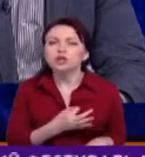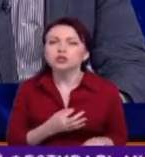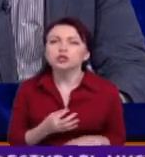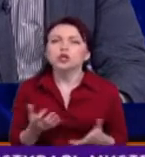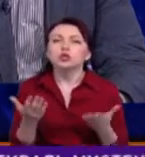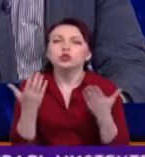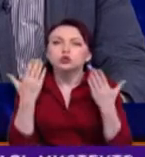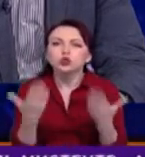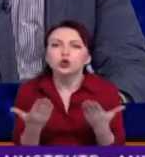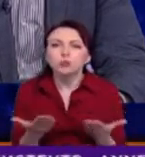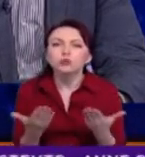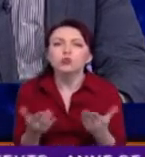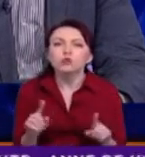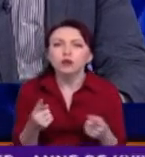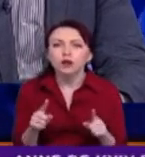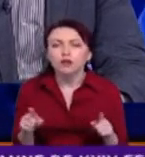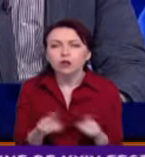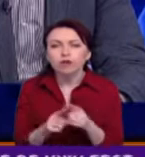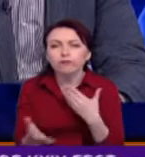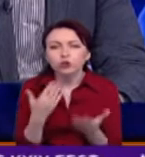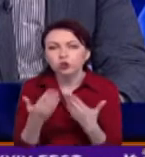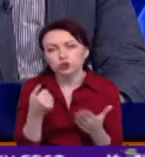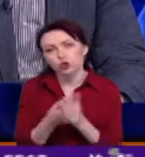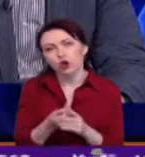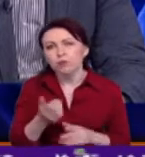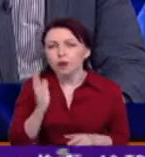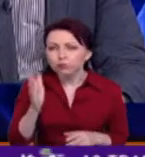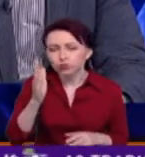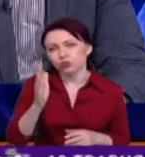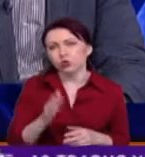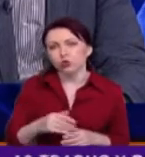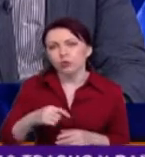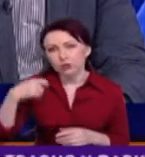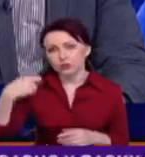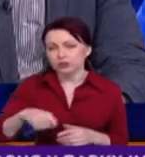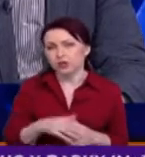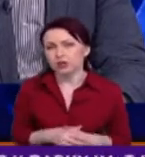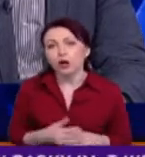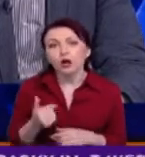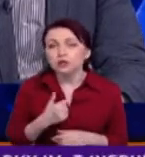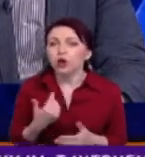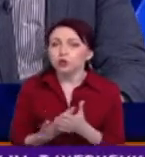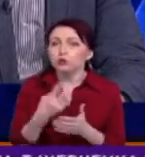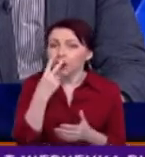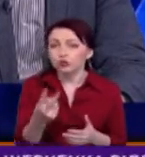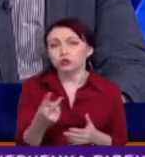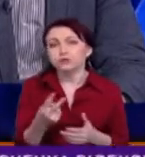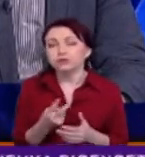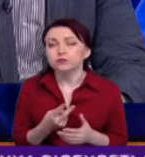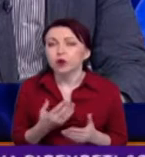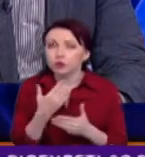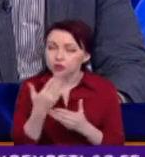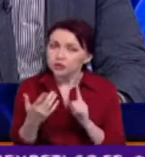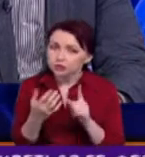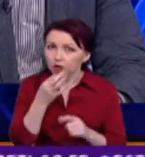що, чому ви так відноситесь до майбутнього? То, що вам, я от бачу, останнє скажу